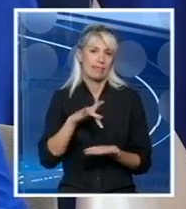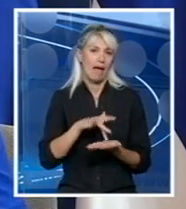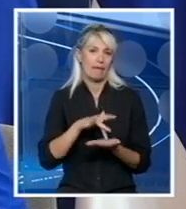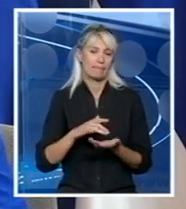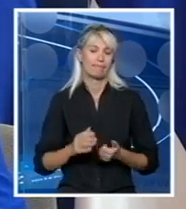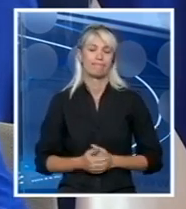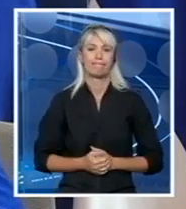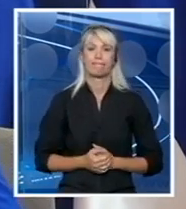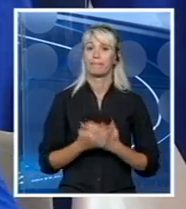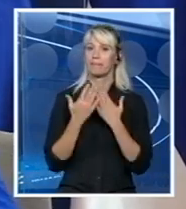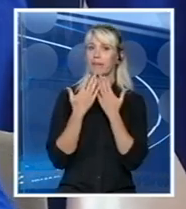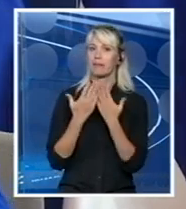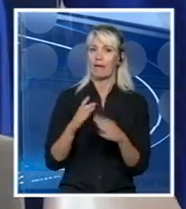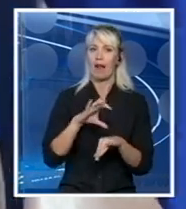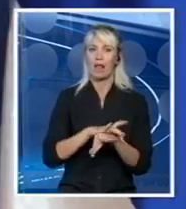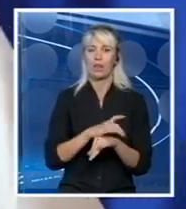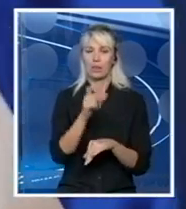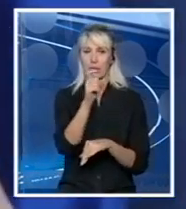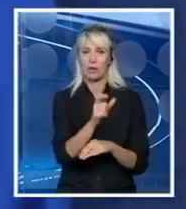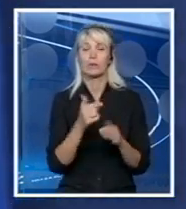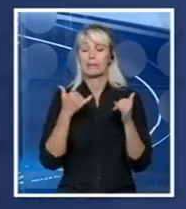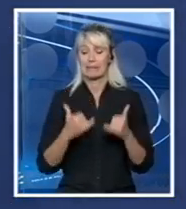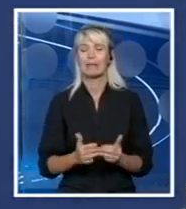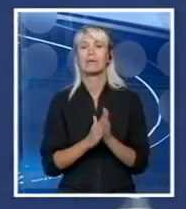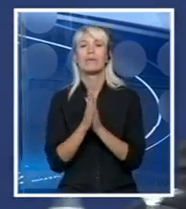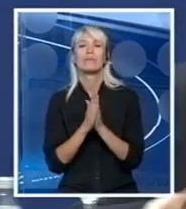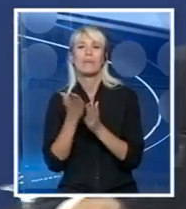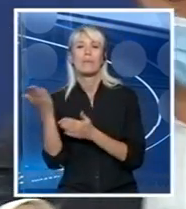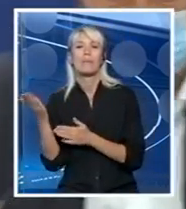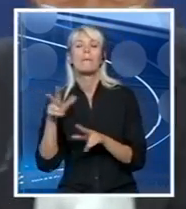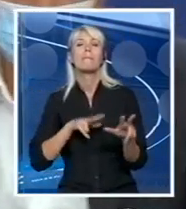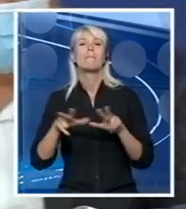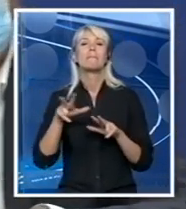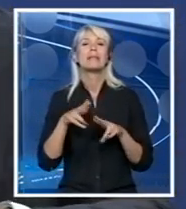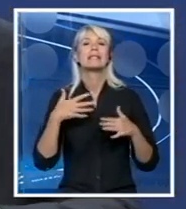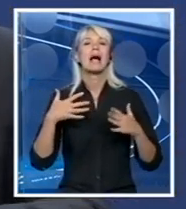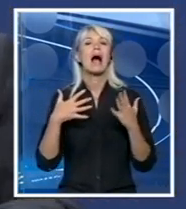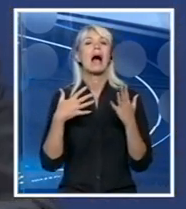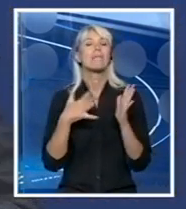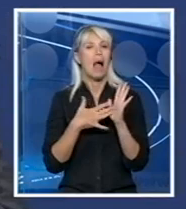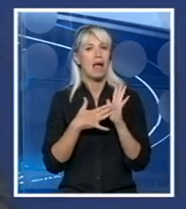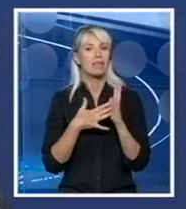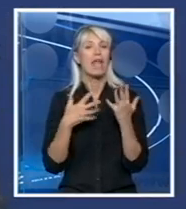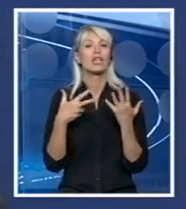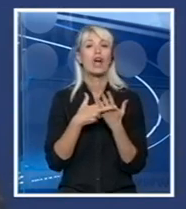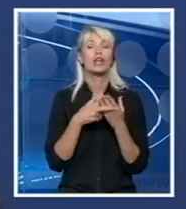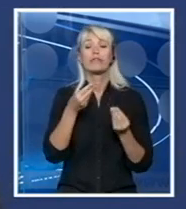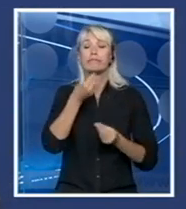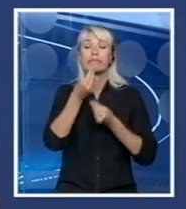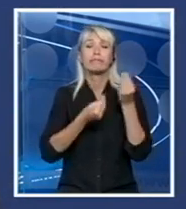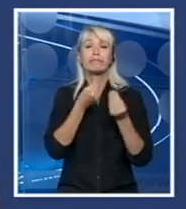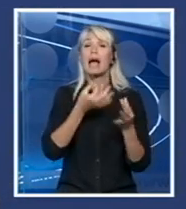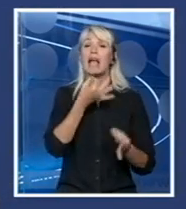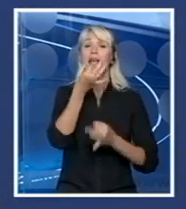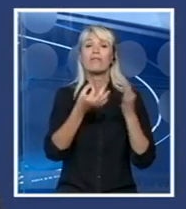Hvala, doktorka. Zamolit ću sada ministra Mladena Šarčevića da nam predstavi informacije u vezi